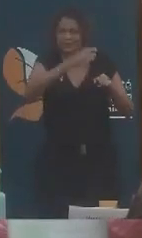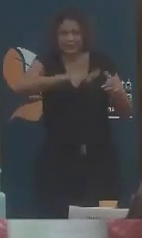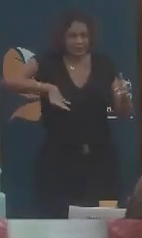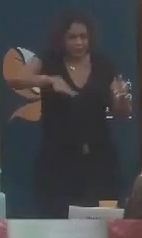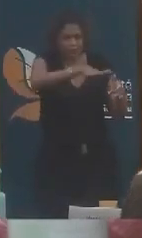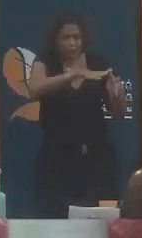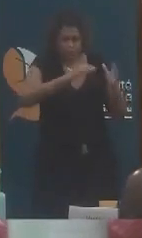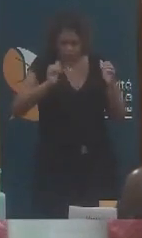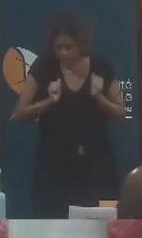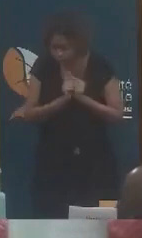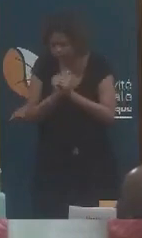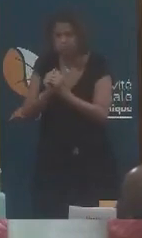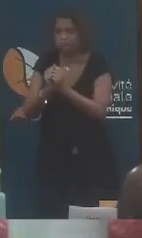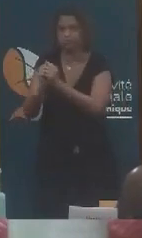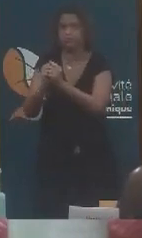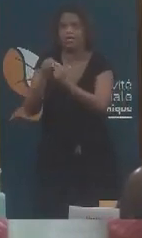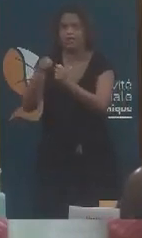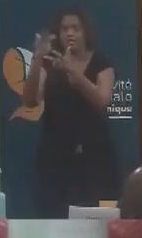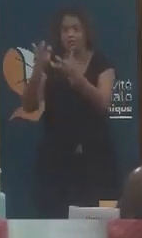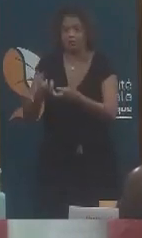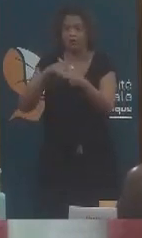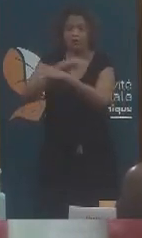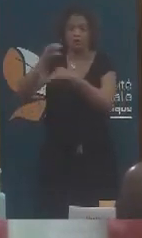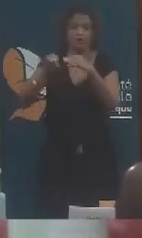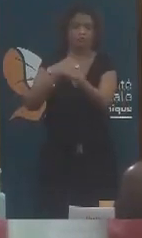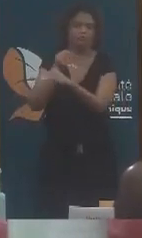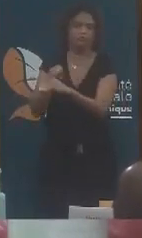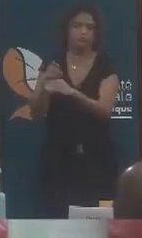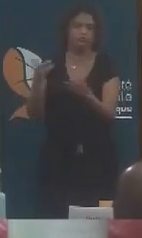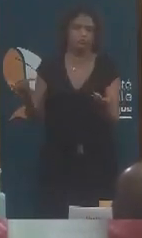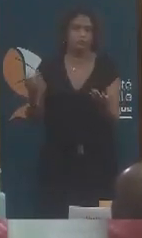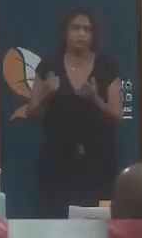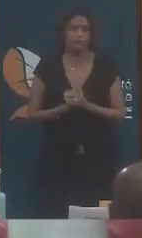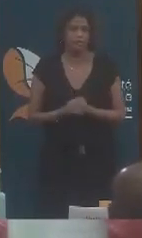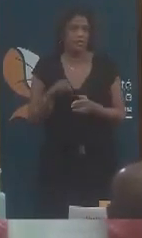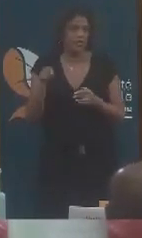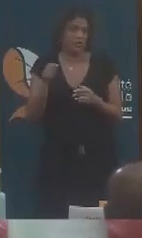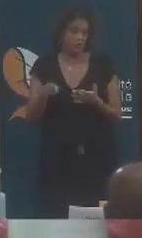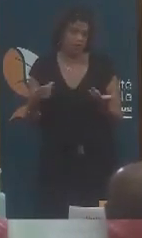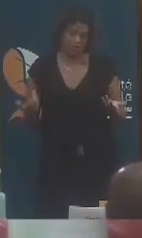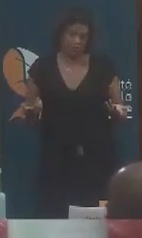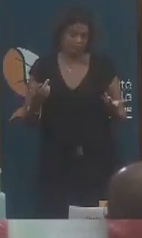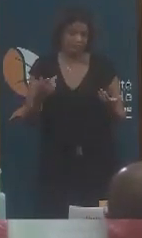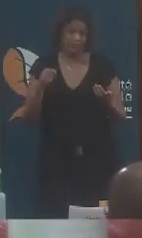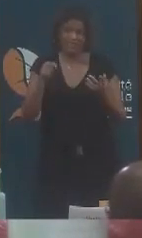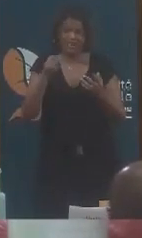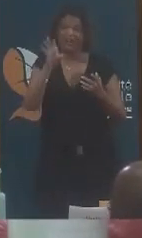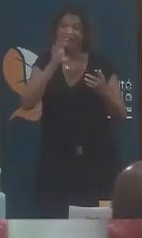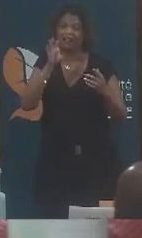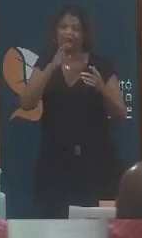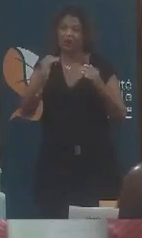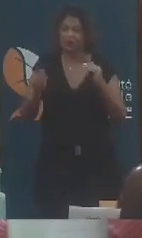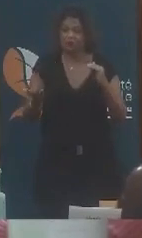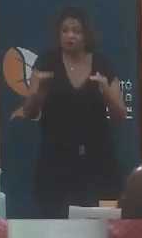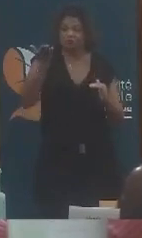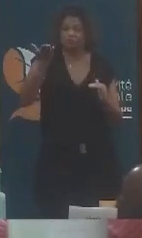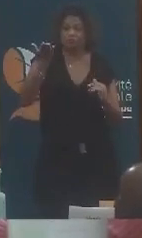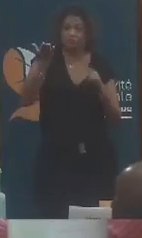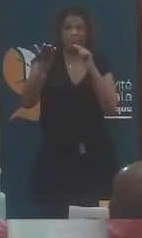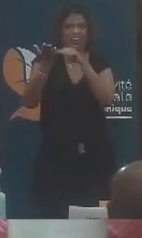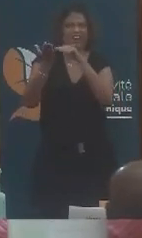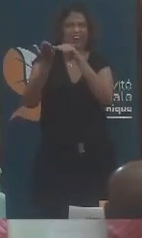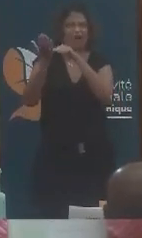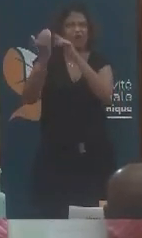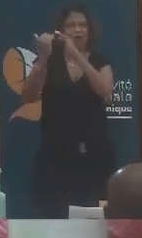C'est une volonté de tout le peuple. Je pense qu'on a, au contraire, abaissé le créole en le faisant simplement